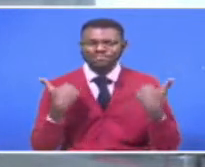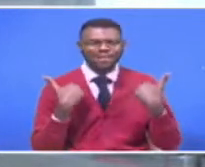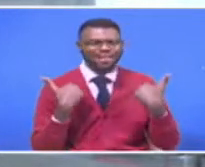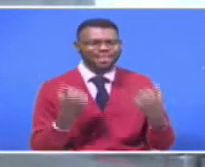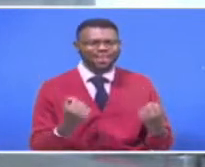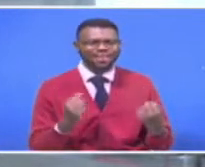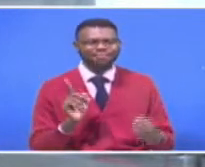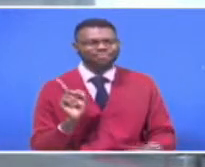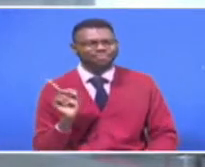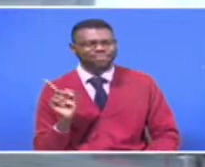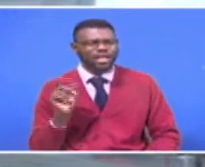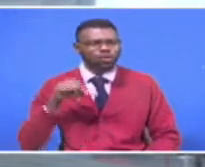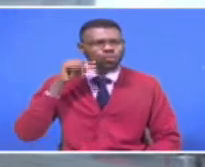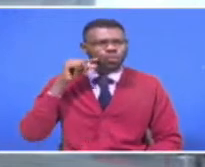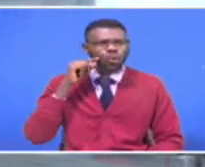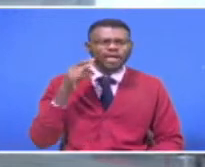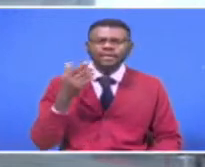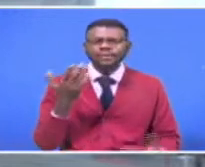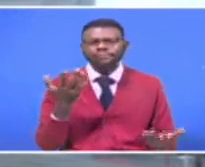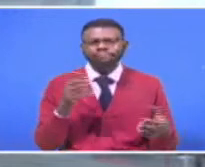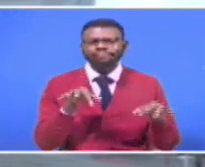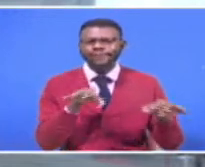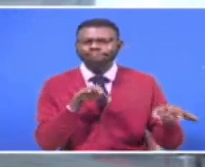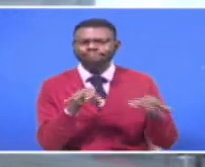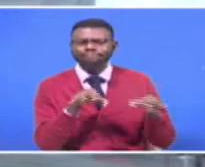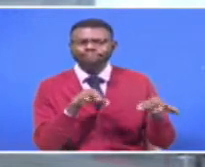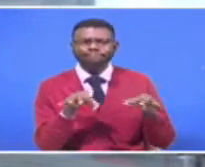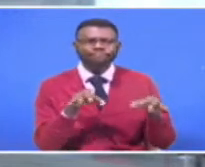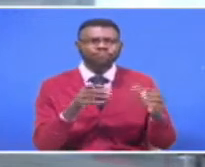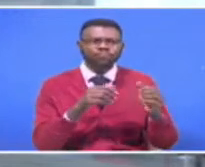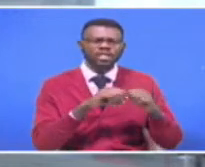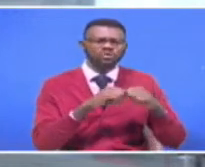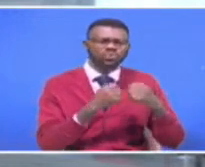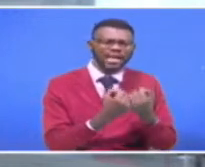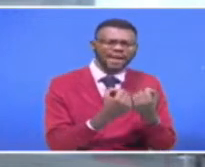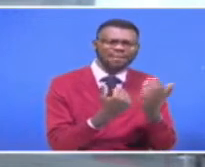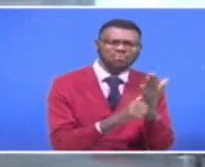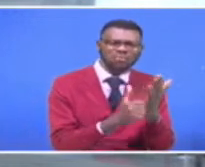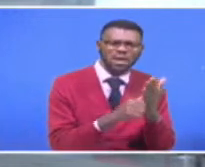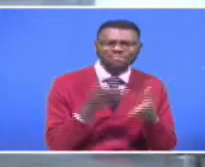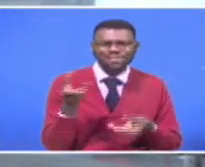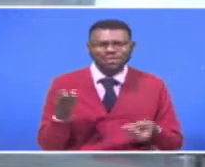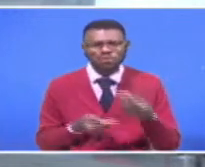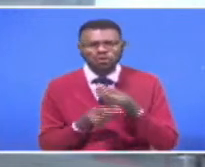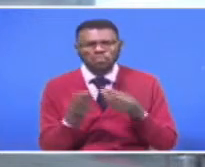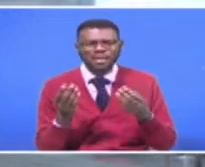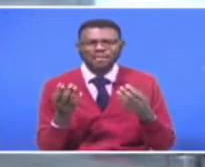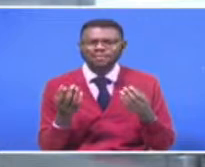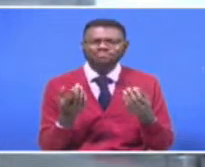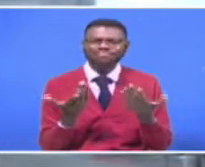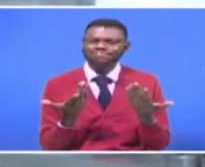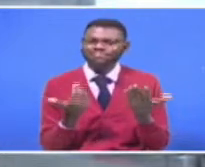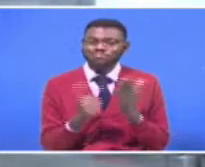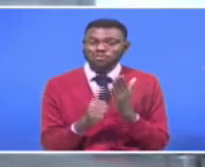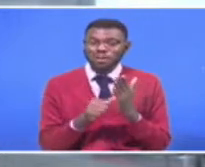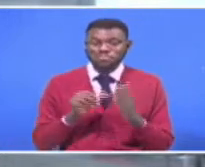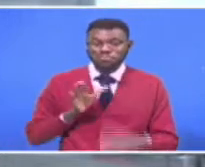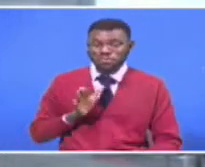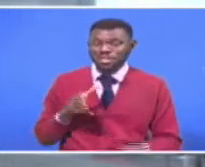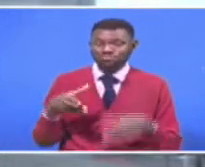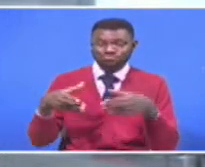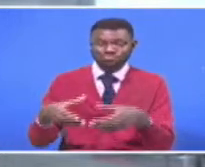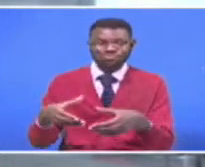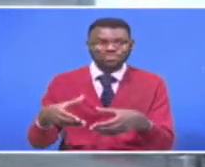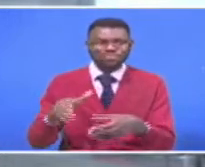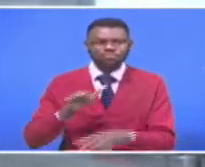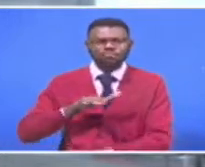afya Gloria Milimo anaangazia jinsi mambo ya kijamii na uchumi yanavyochangia hatua hiyo miongoni mwa kina mama